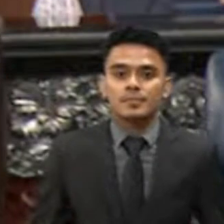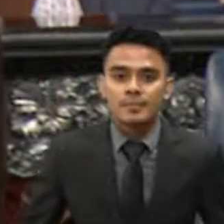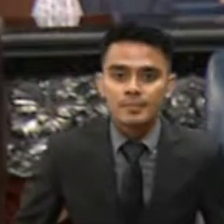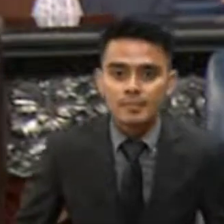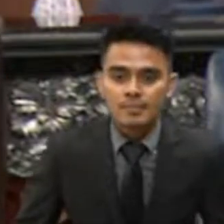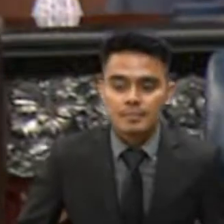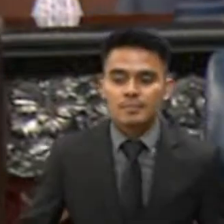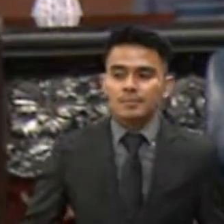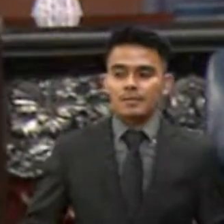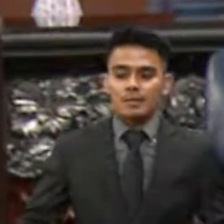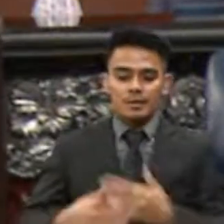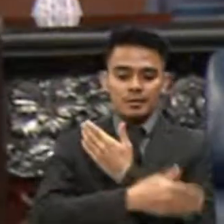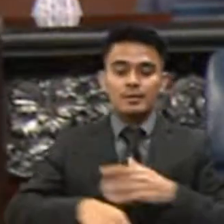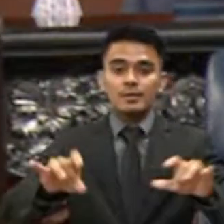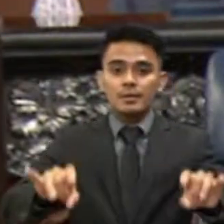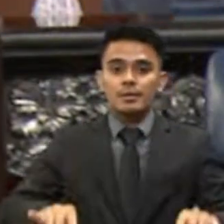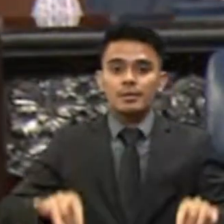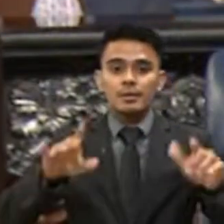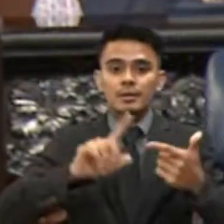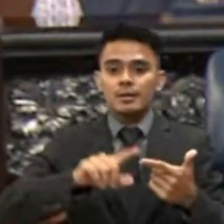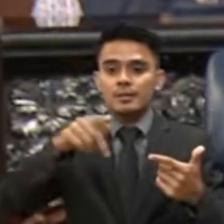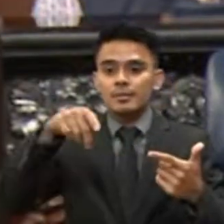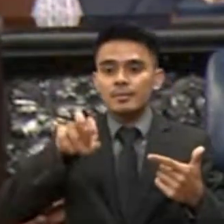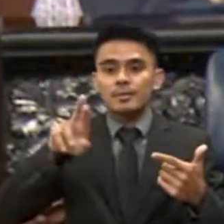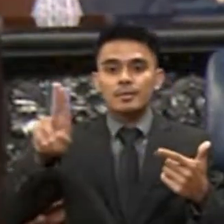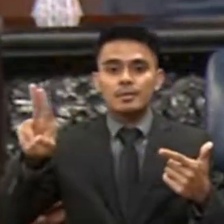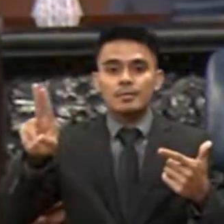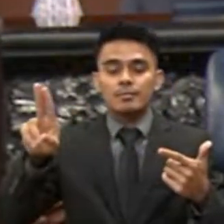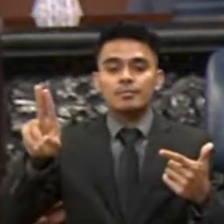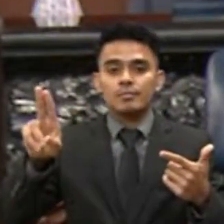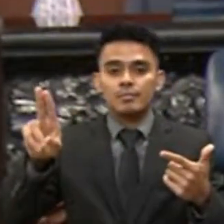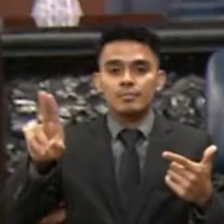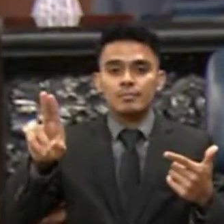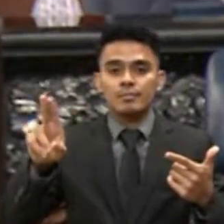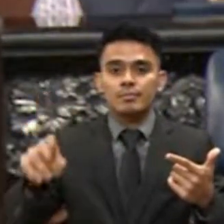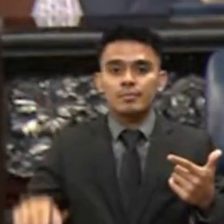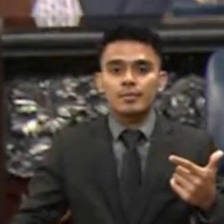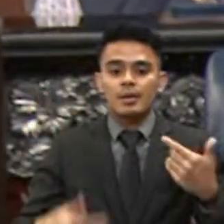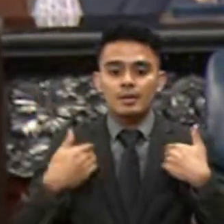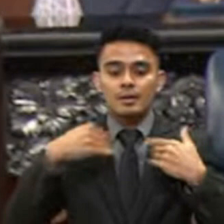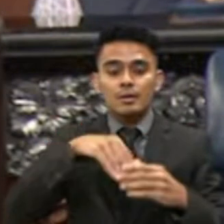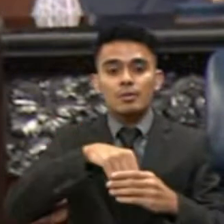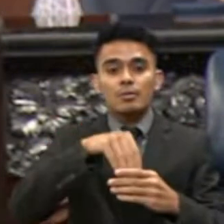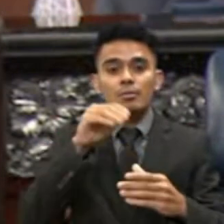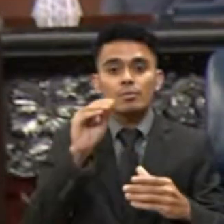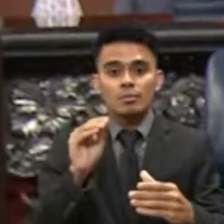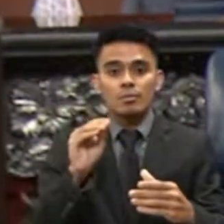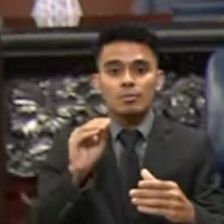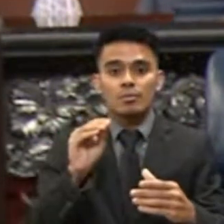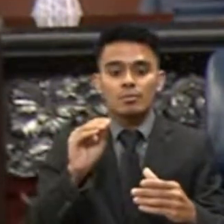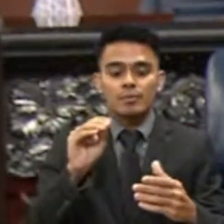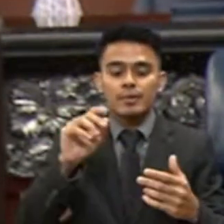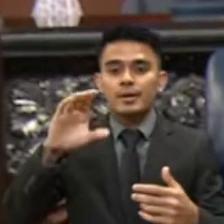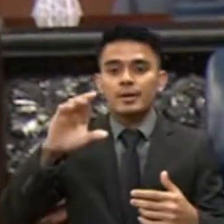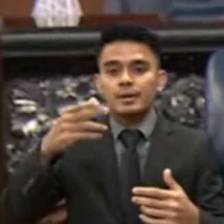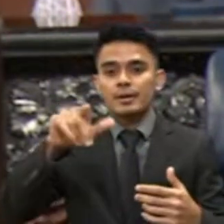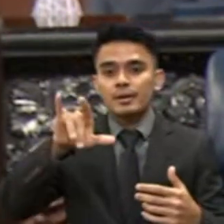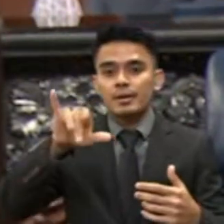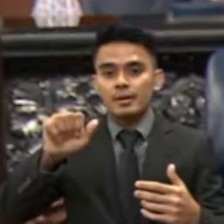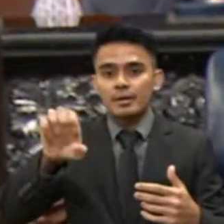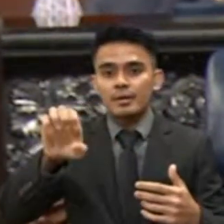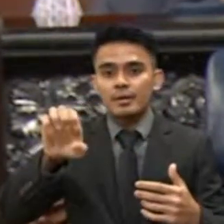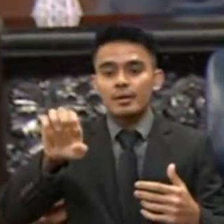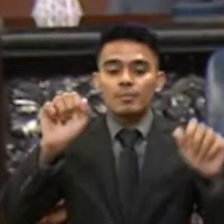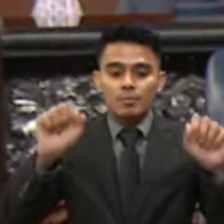negara Australia dan Peru yang mengeluarkan juga Chile memberi kebenaran